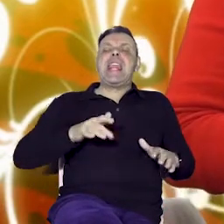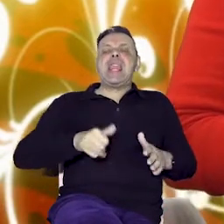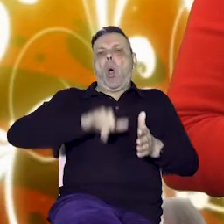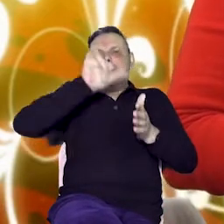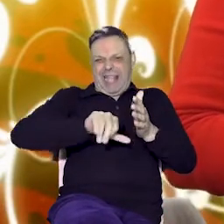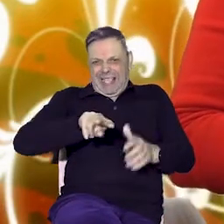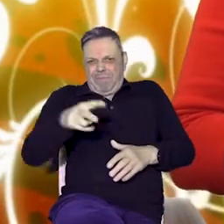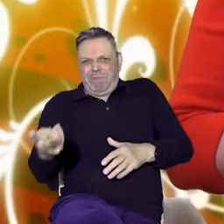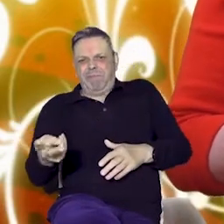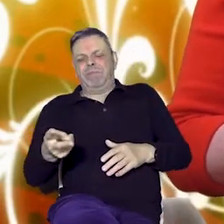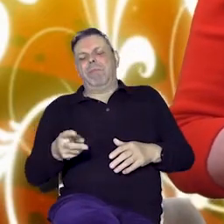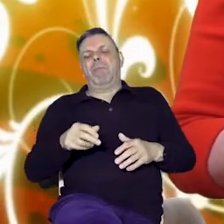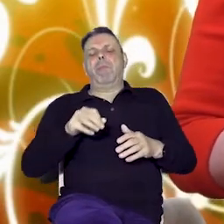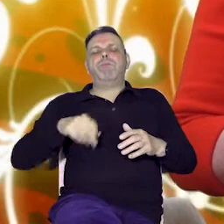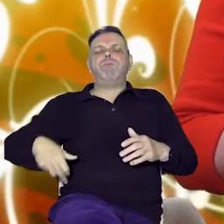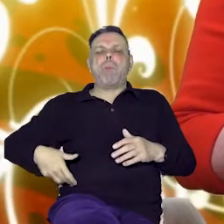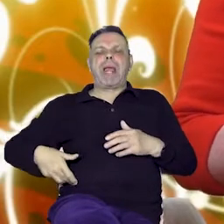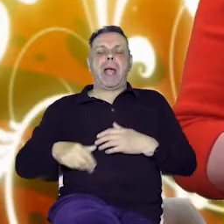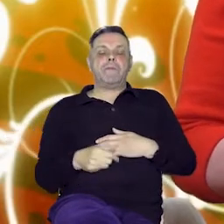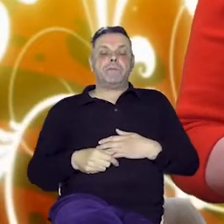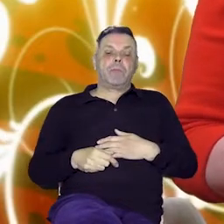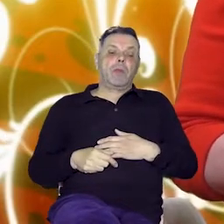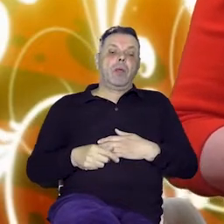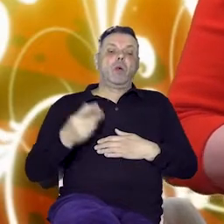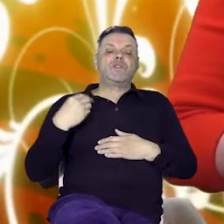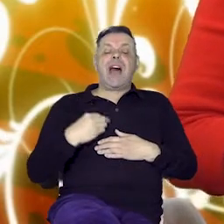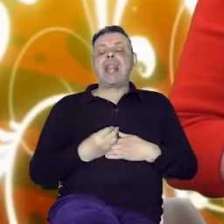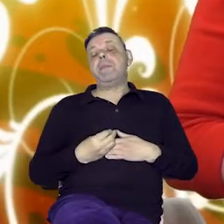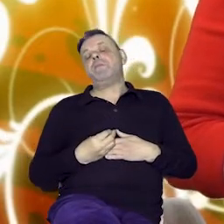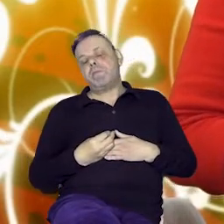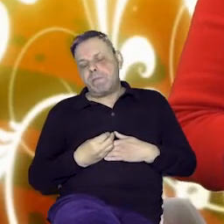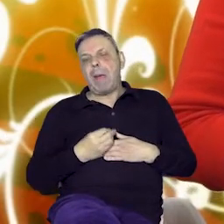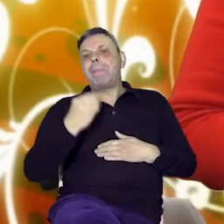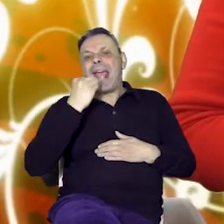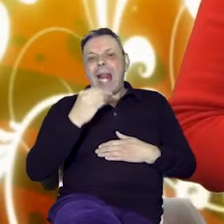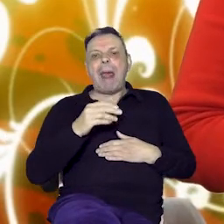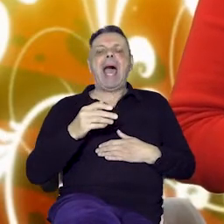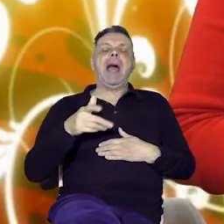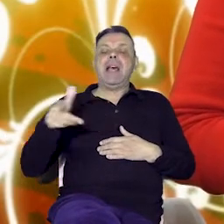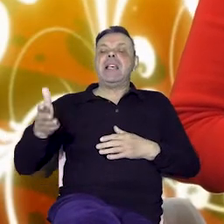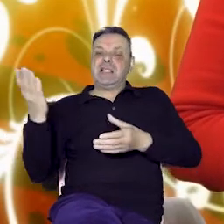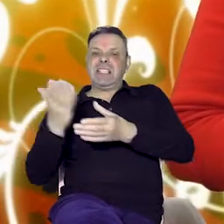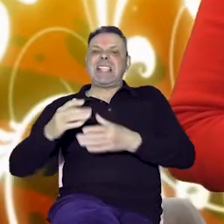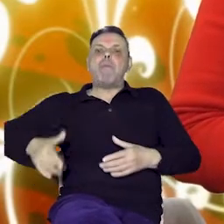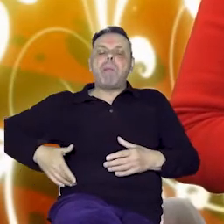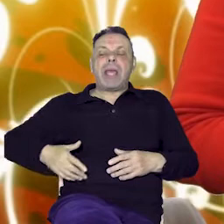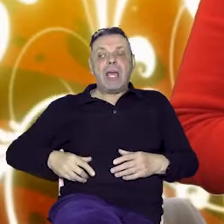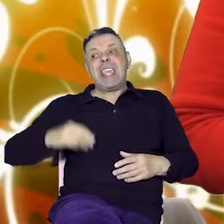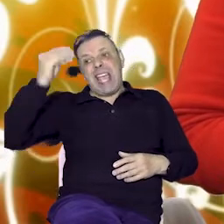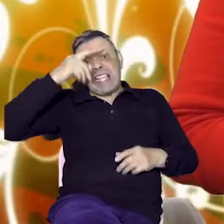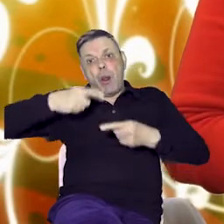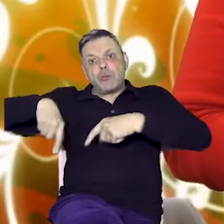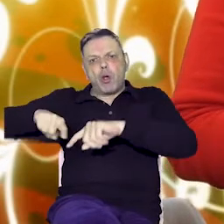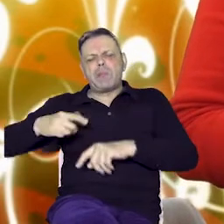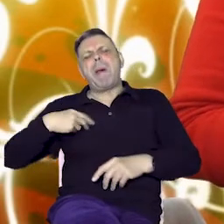stvari, prehrana u kroničnoj bubrežnoj bolesti je znanost za sebe. I zato mi u stvari vrlo intenzivno surađujemo i sa